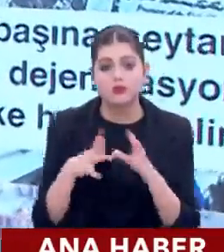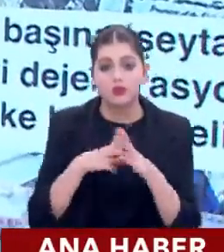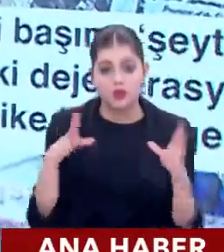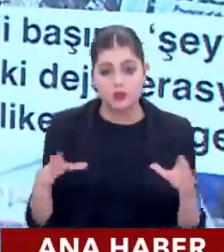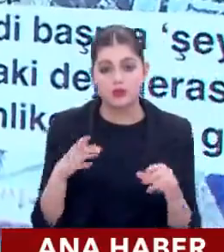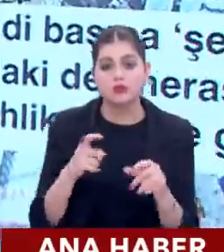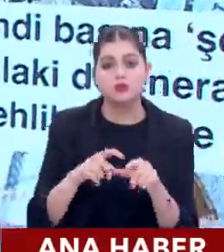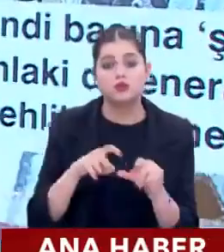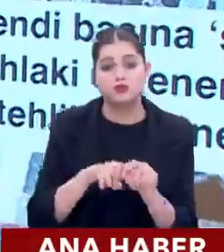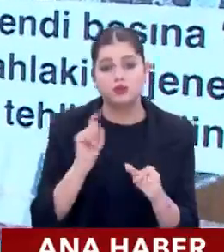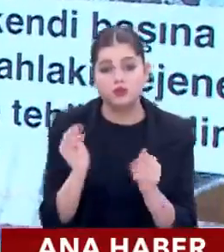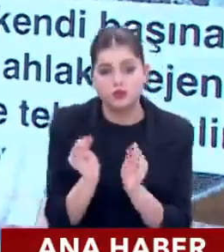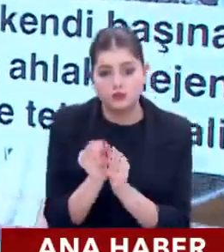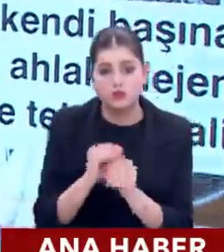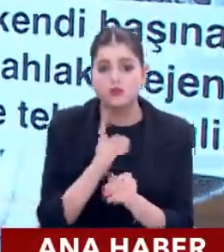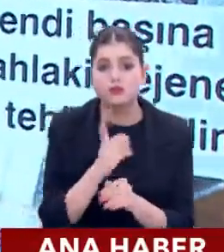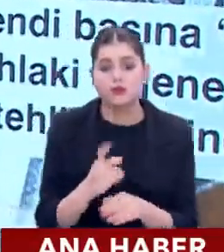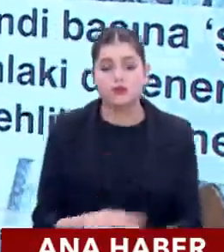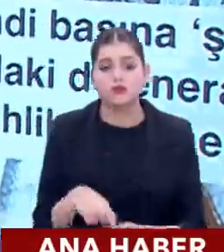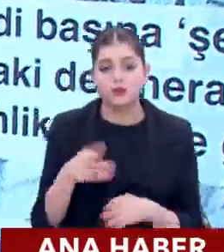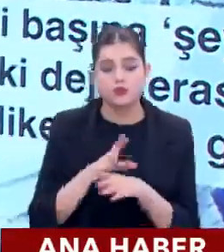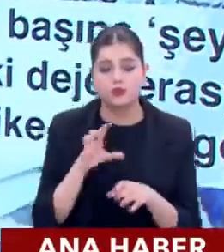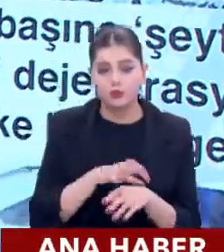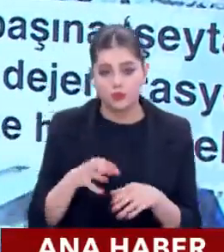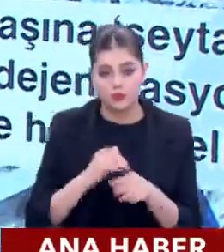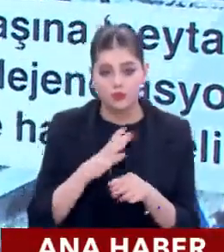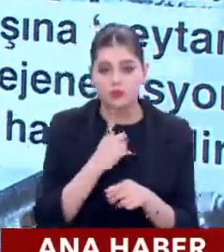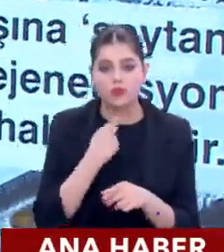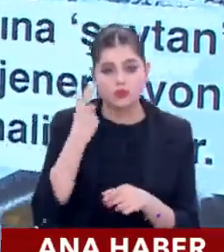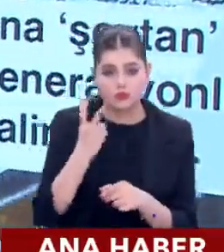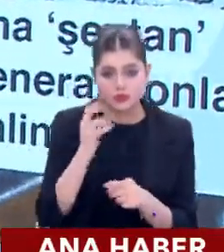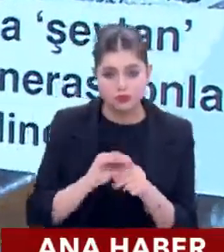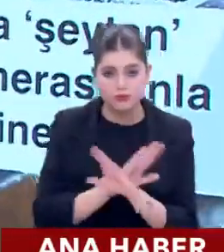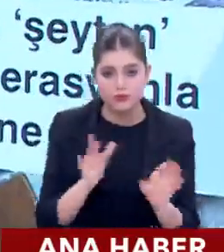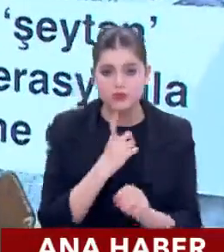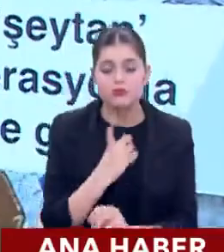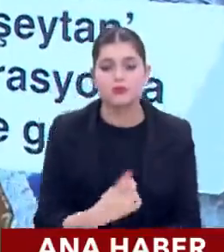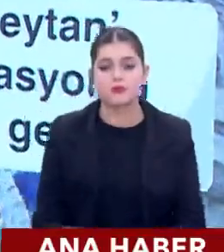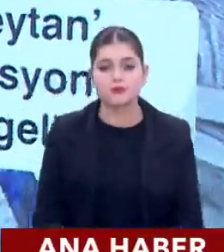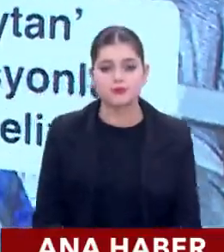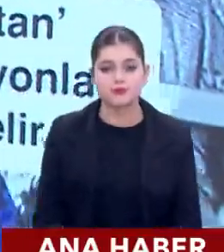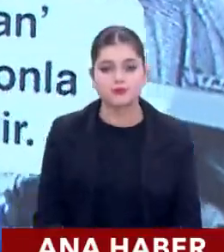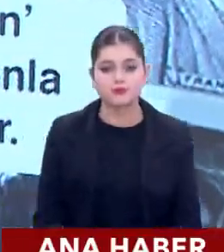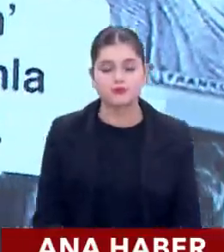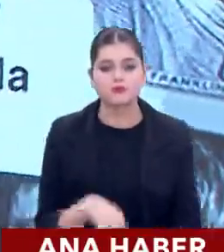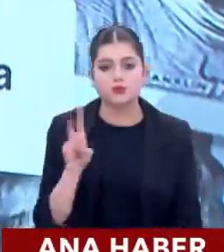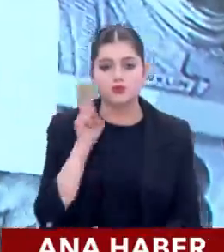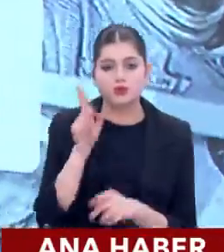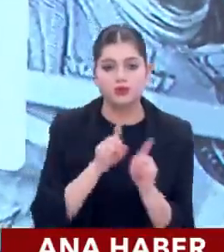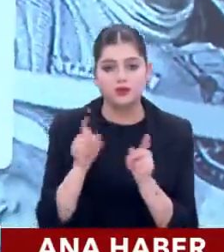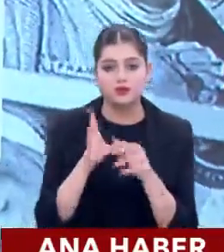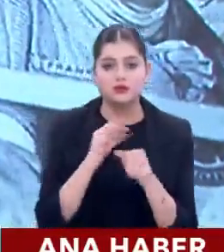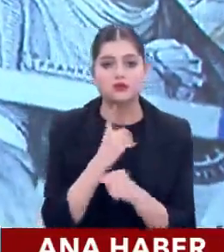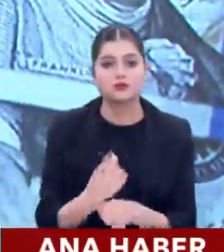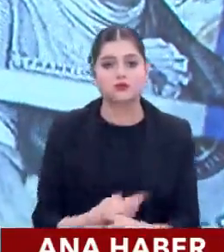para çıkışı söz konusu oluyor ve dönem dönem oluyor Bunu banker olaylarında da gördük Saadet zincirlerinde de gördük İşte bu son dijital